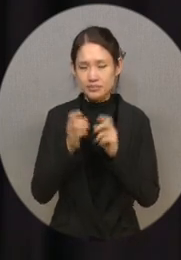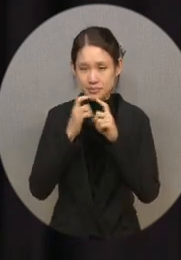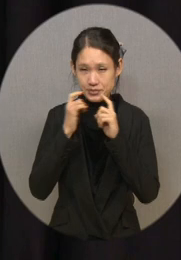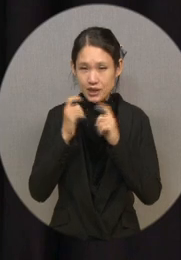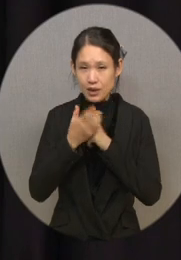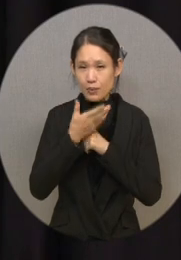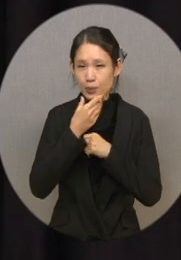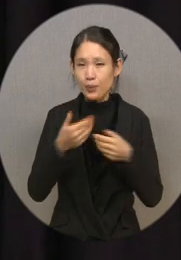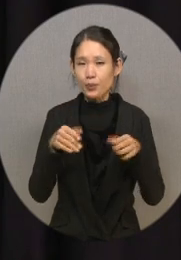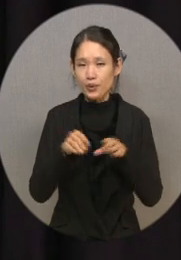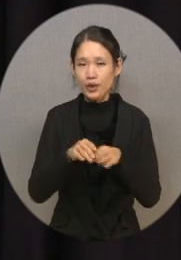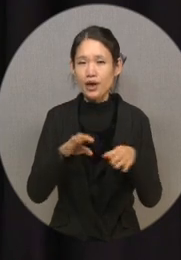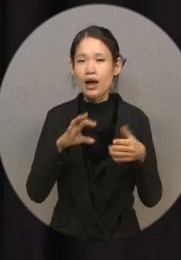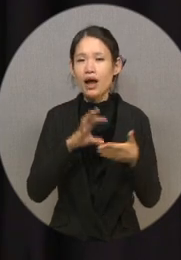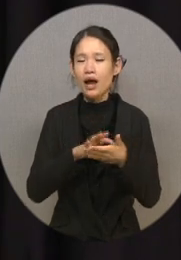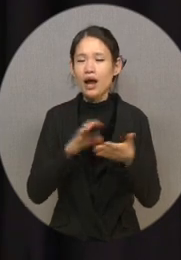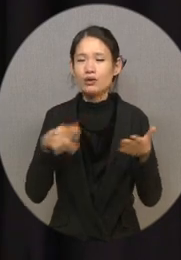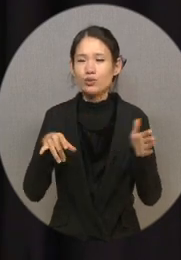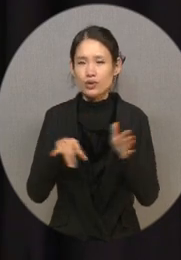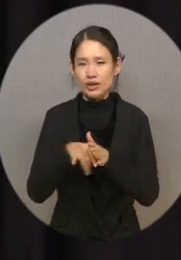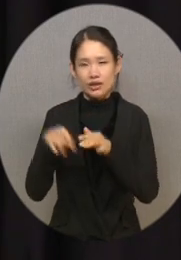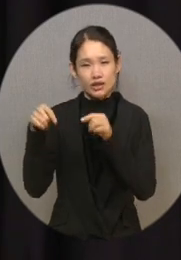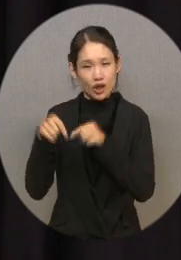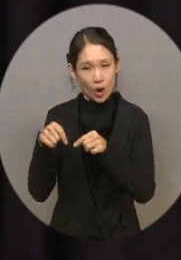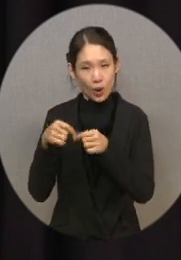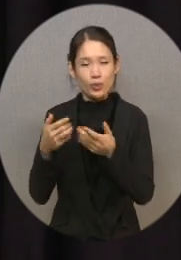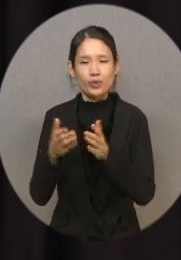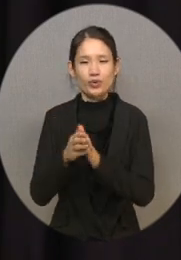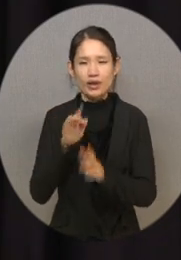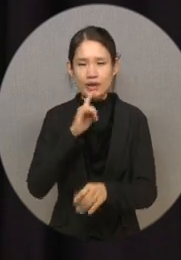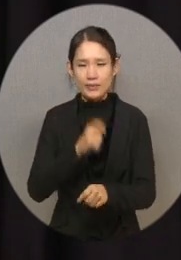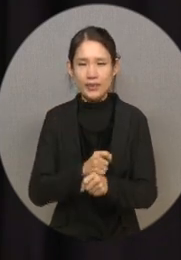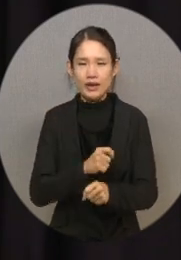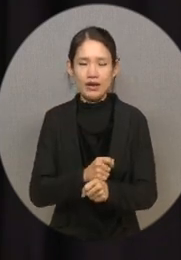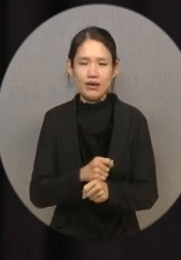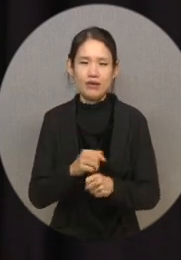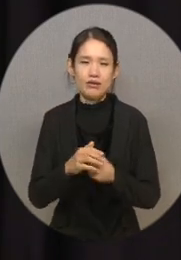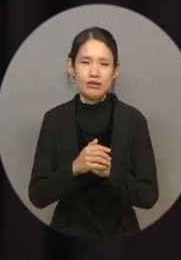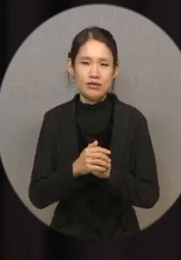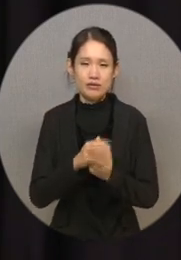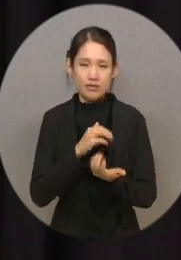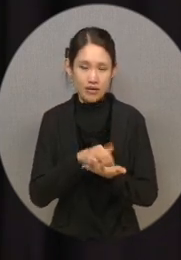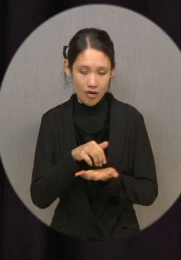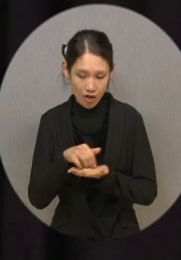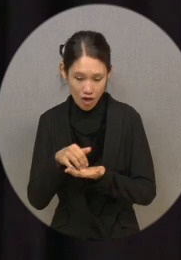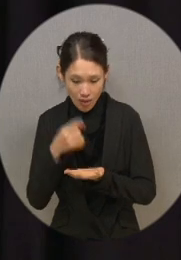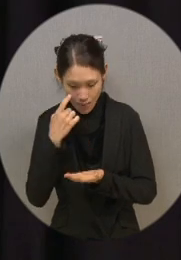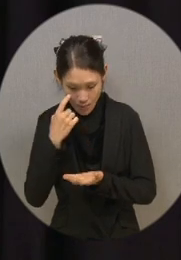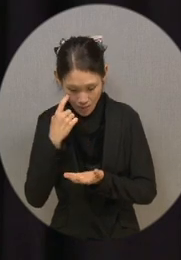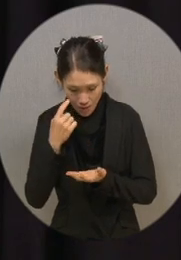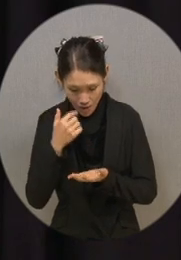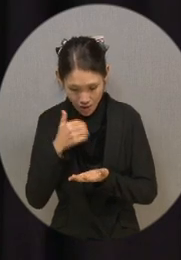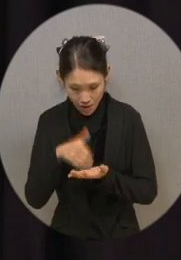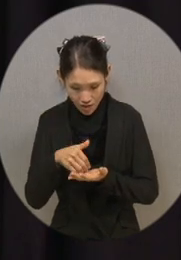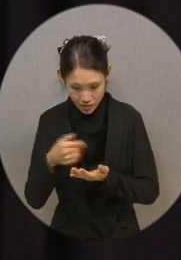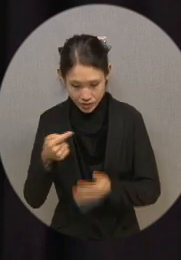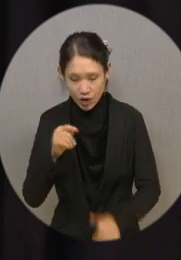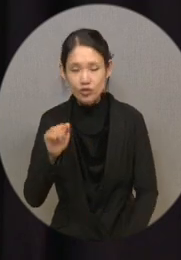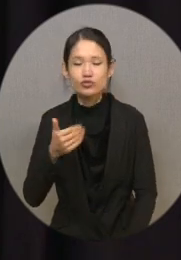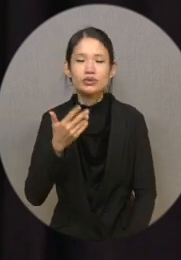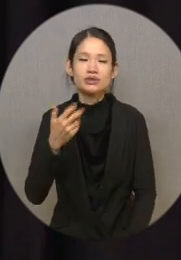민간복지기관을 위한 협의회다. 이렇게 이제 얘기할 수가 있습니다. 그래서 연도로 따지면 72년이 된